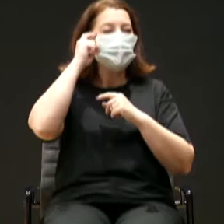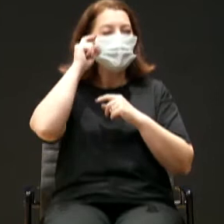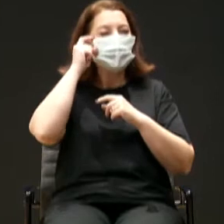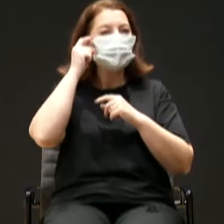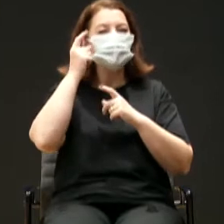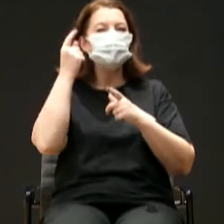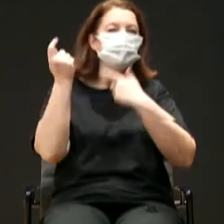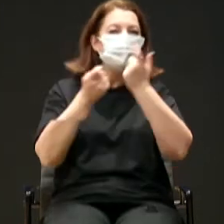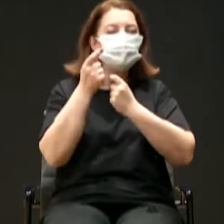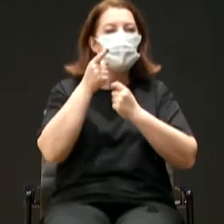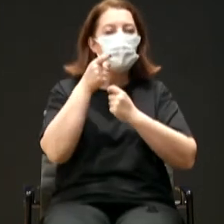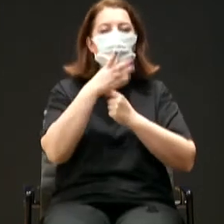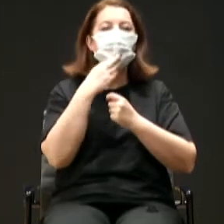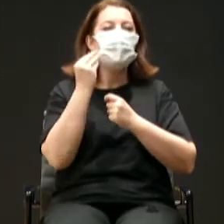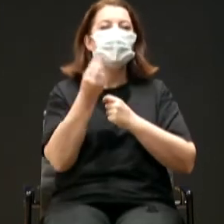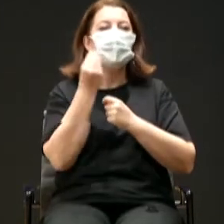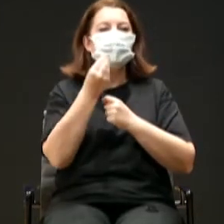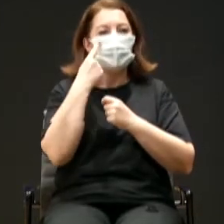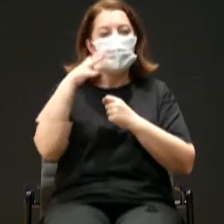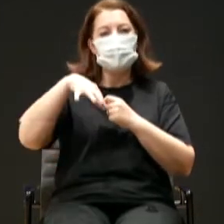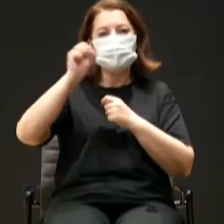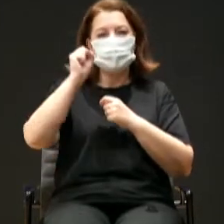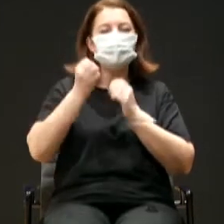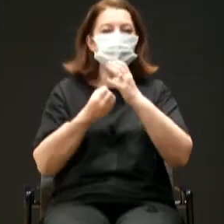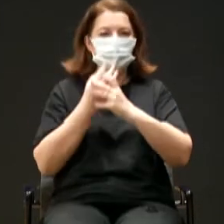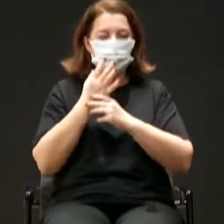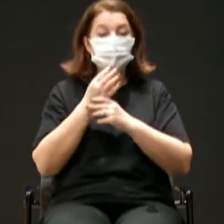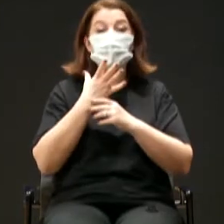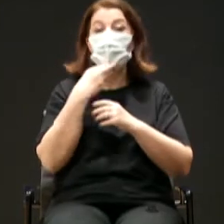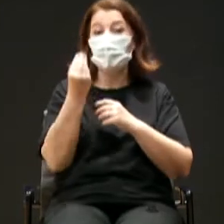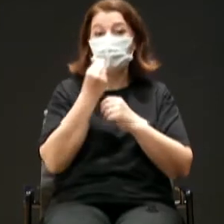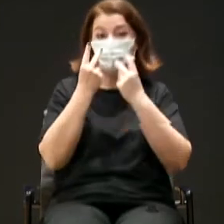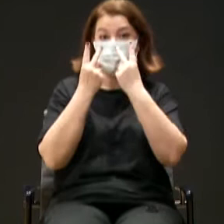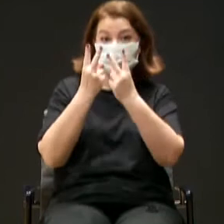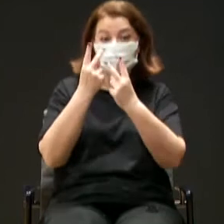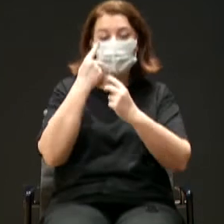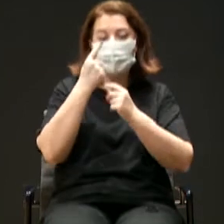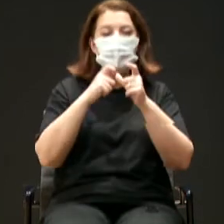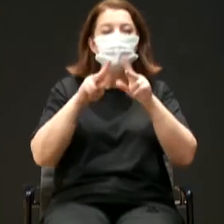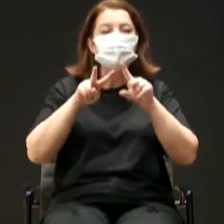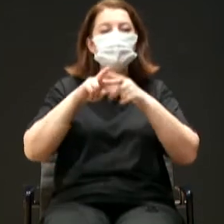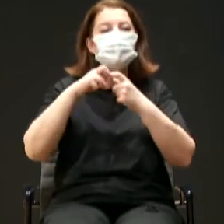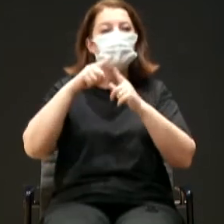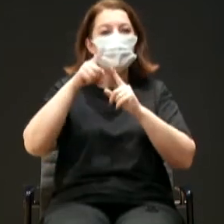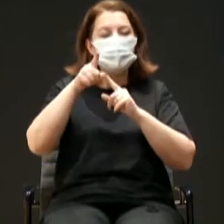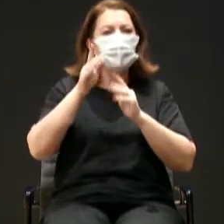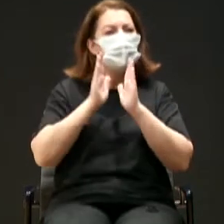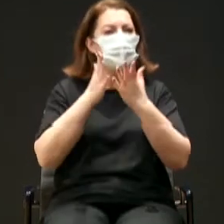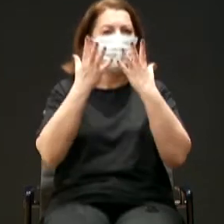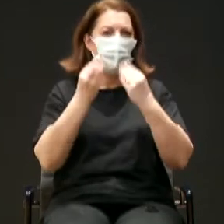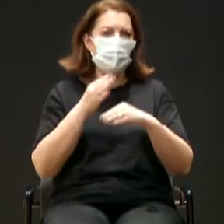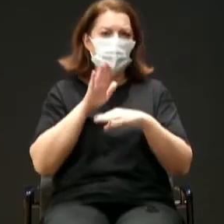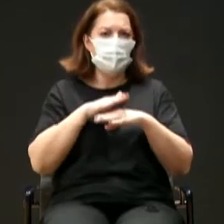hayata geçirdik. Gençlere yönelik bir sosyal inovasyon ve proje merkezi olan Smart'ta düzenli olarak